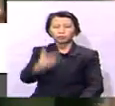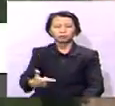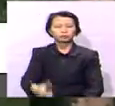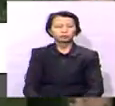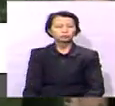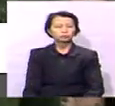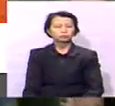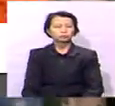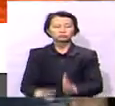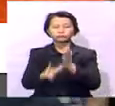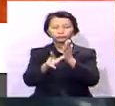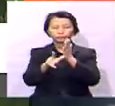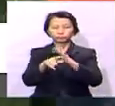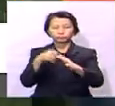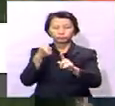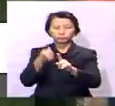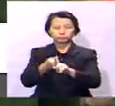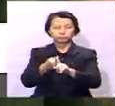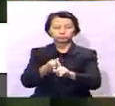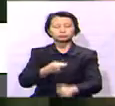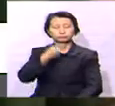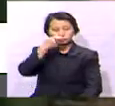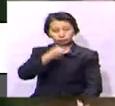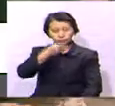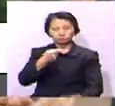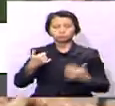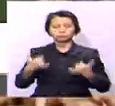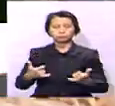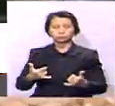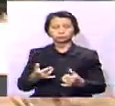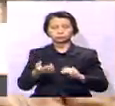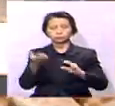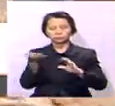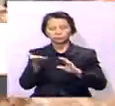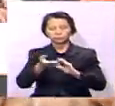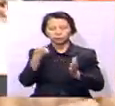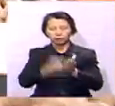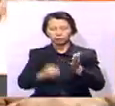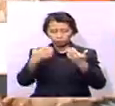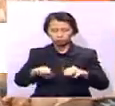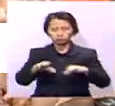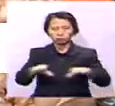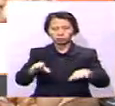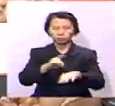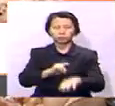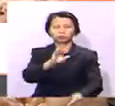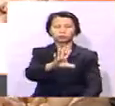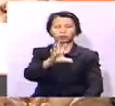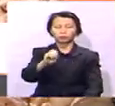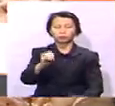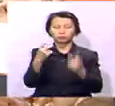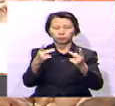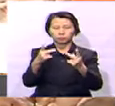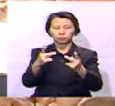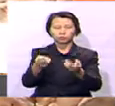Timbalan Pengarah KPDNKK Kelantan, Firdaus Zakaria berkata, setakat ini dokumentasi harga telah dijalankan di 50 premis